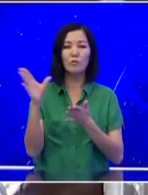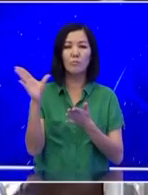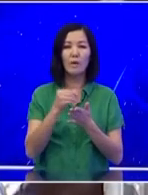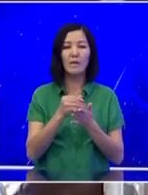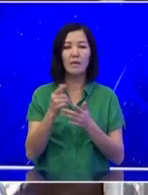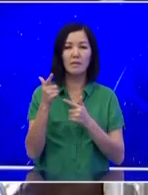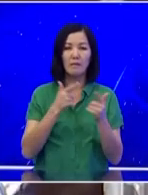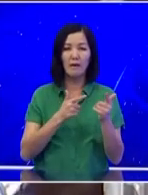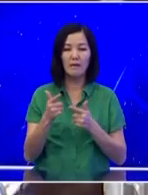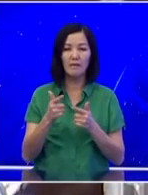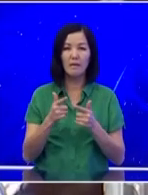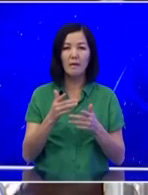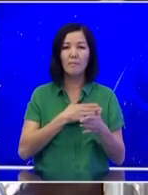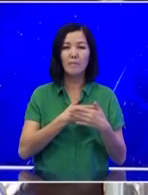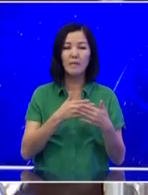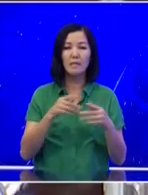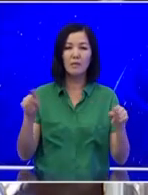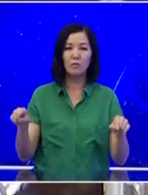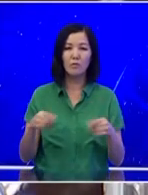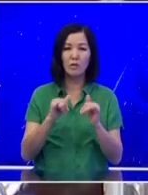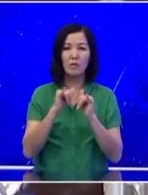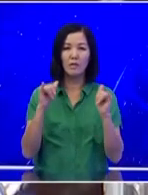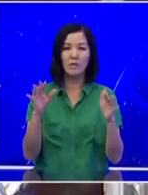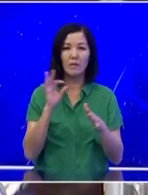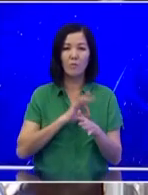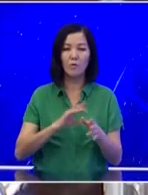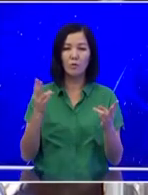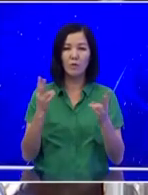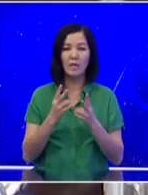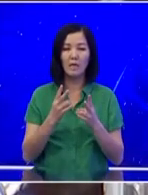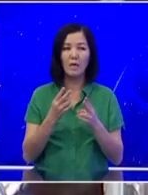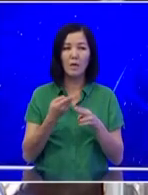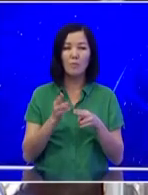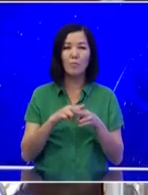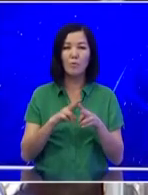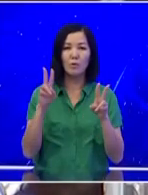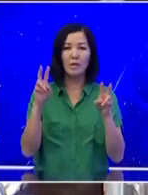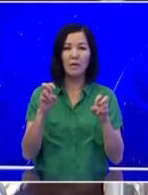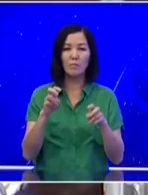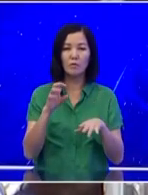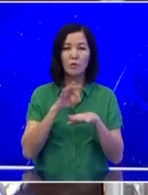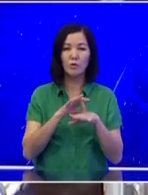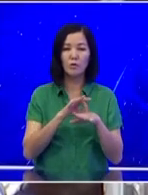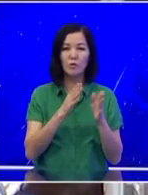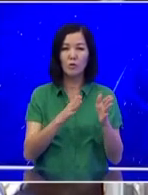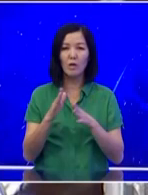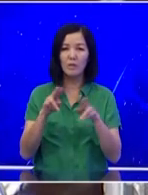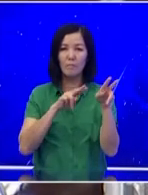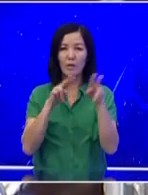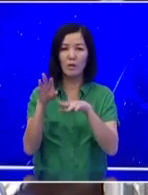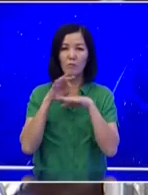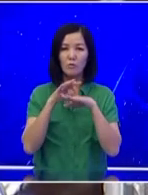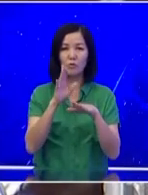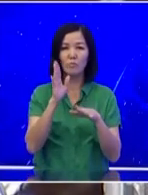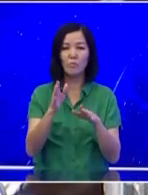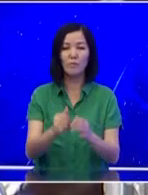бар, соларды белсендірек қолдану керек. Бұл мәселе бойынша біз тұрақты және жүйелі түрде бақылау жүргізетін